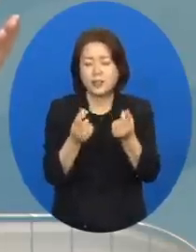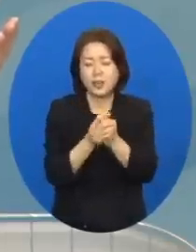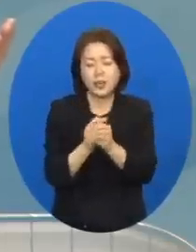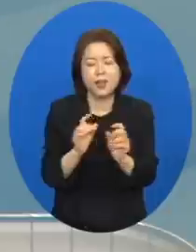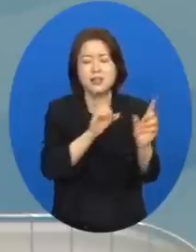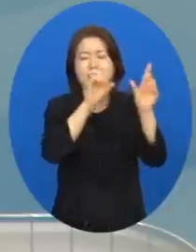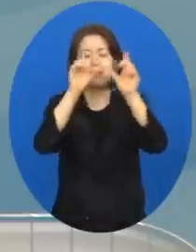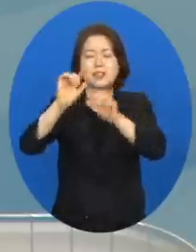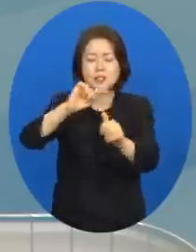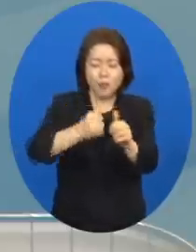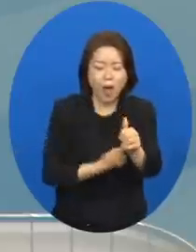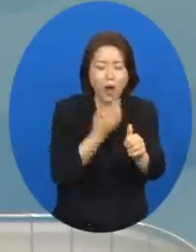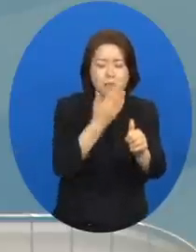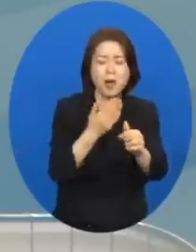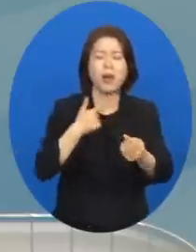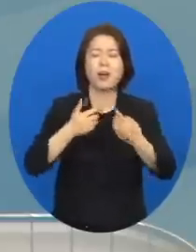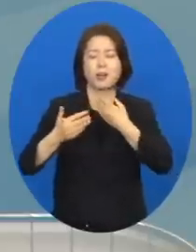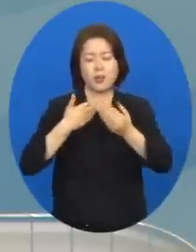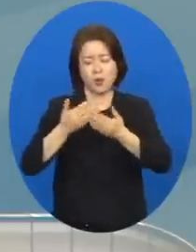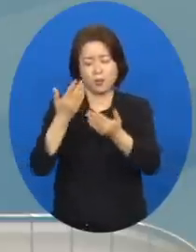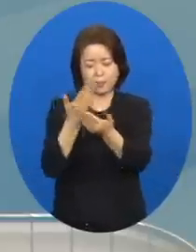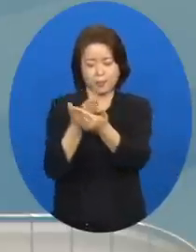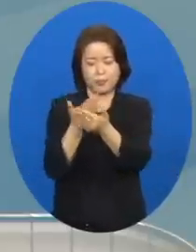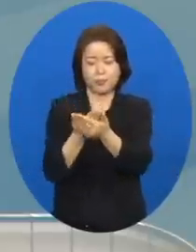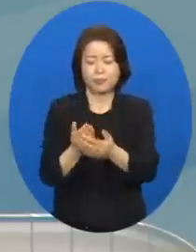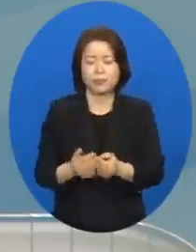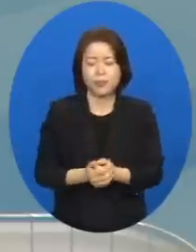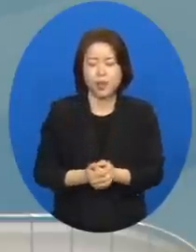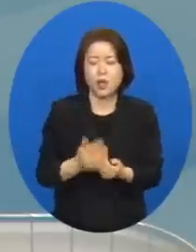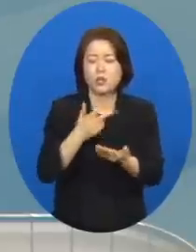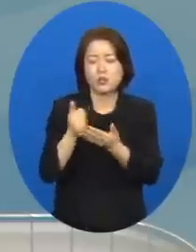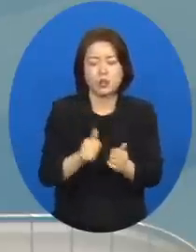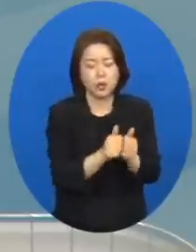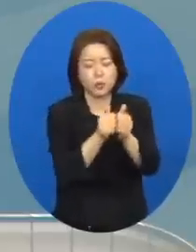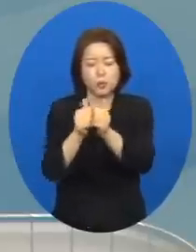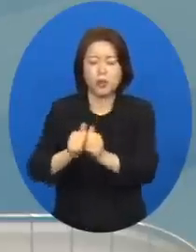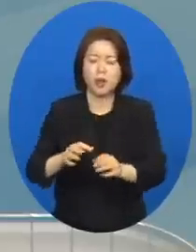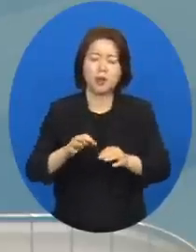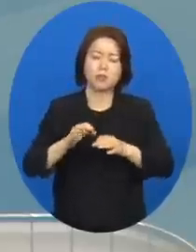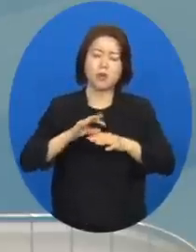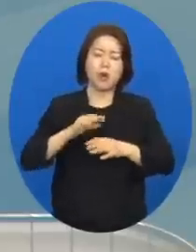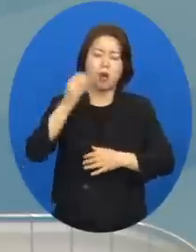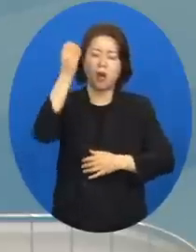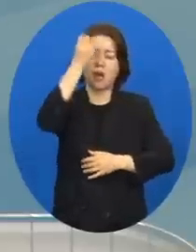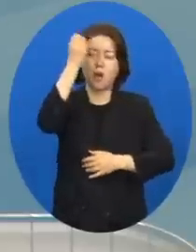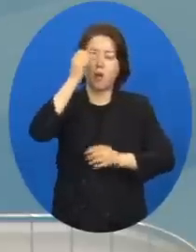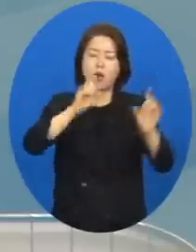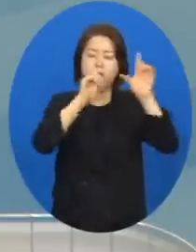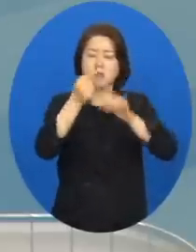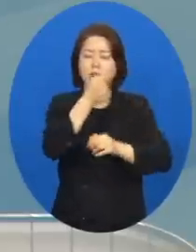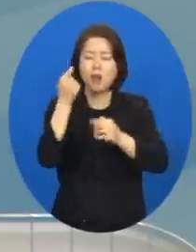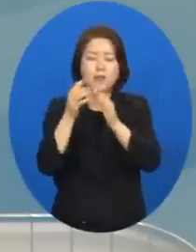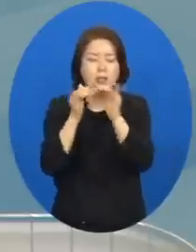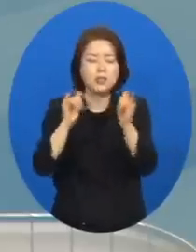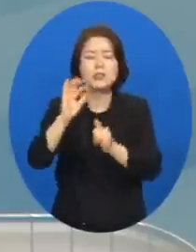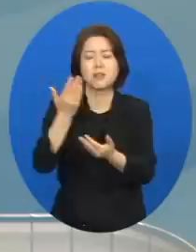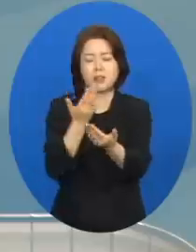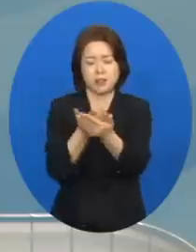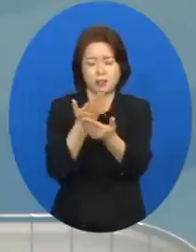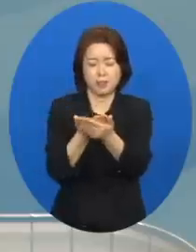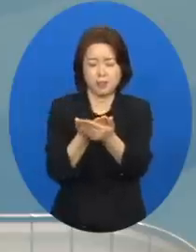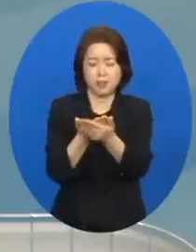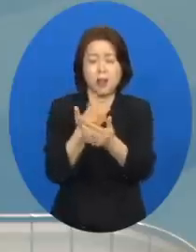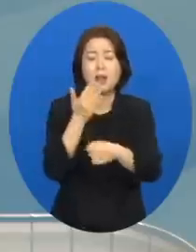역사를 경험하게 해주시기 원합니다. 주님과 동행하는 놀라운 삶의 증인이 되게 하시기